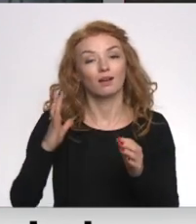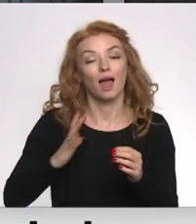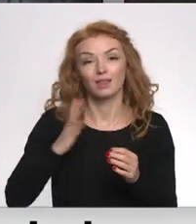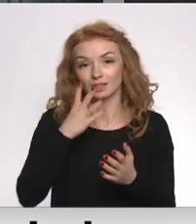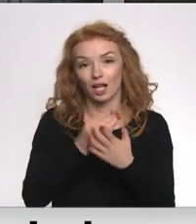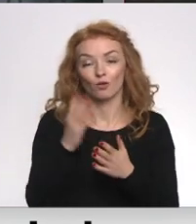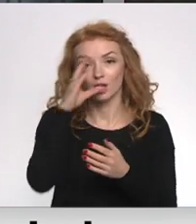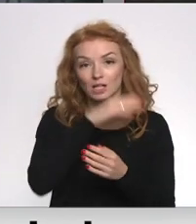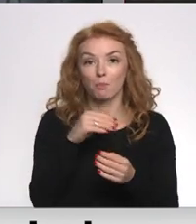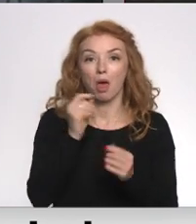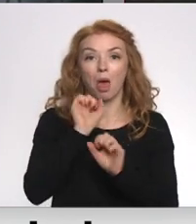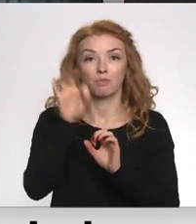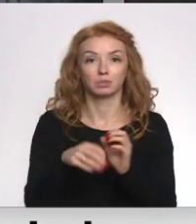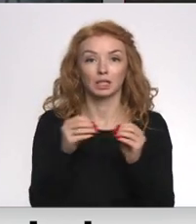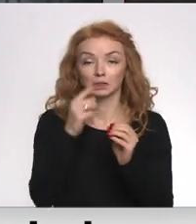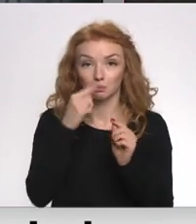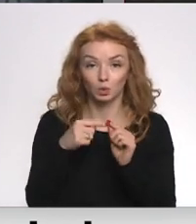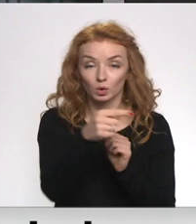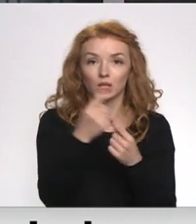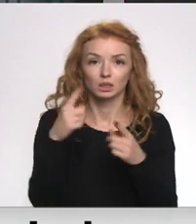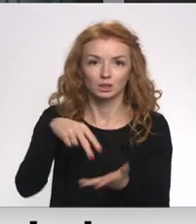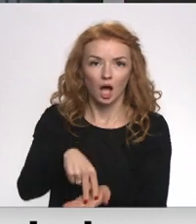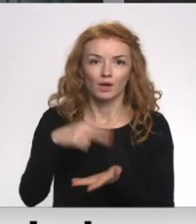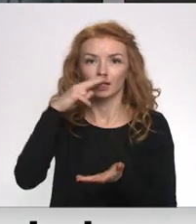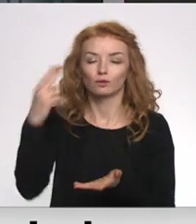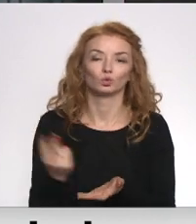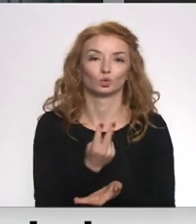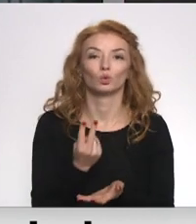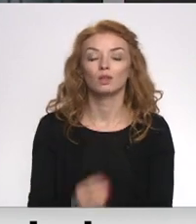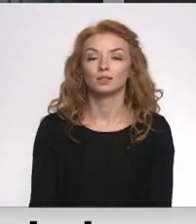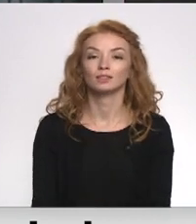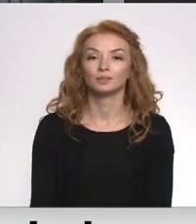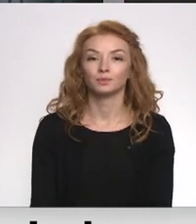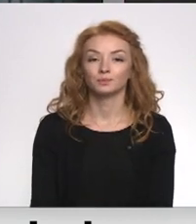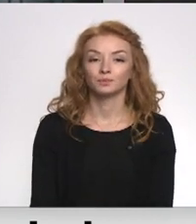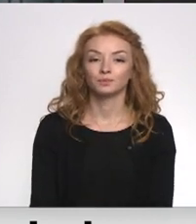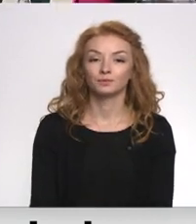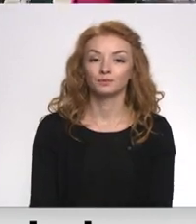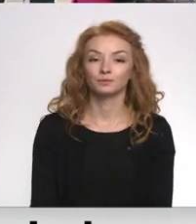iespēju nobalsot 10 minūtes, cits pat 2 stundas. Un plašāk stāsta Dāvids Freidenfelds.